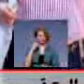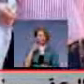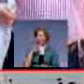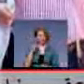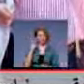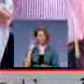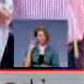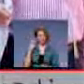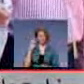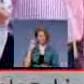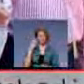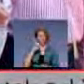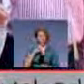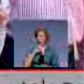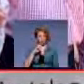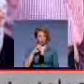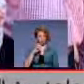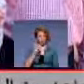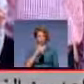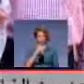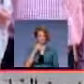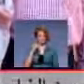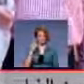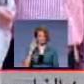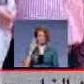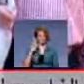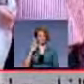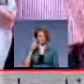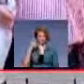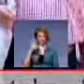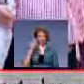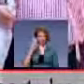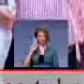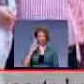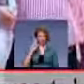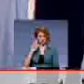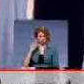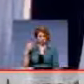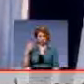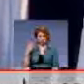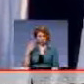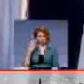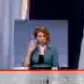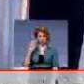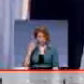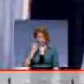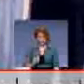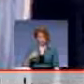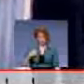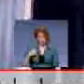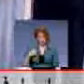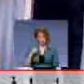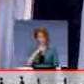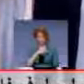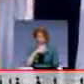يعني مهتم جدا يعني بهذا المجال وله باع في هذا المجال وله رأي في هذا المجال، وقال لي أنا على استعداد أن أزور